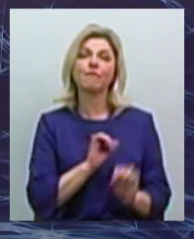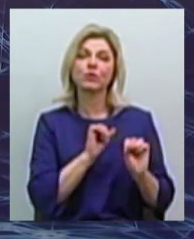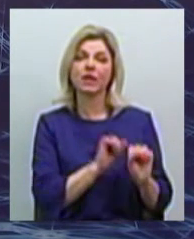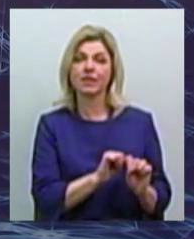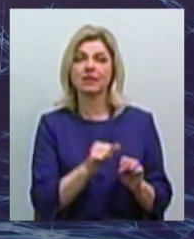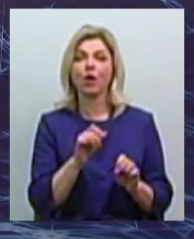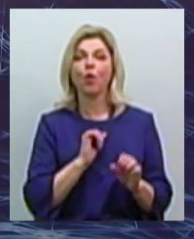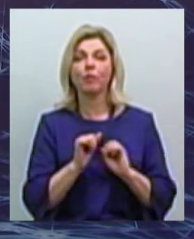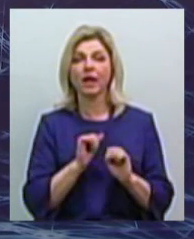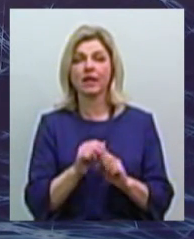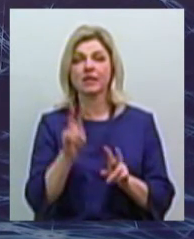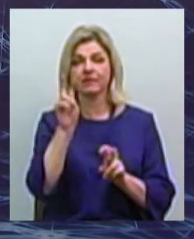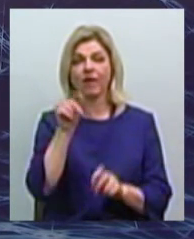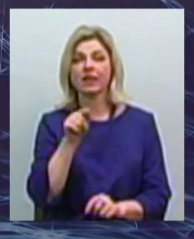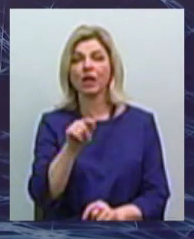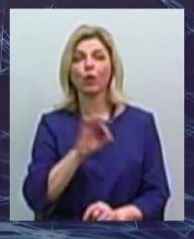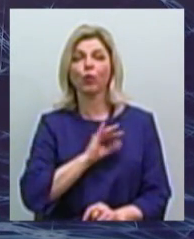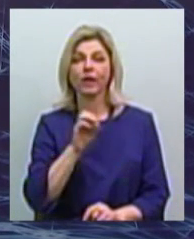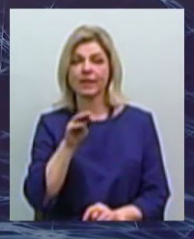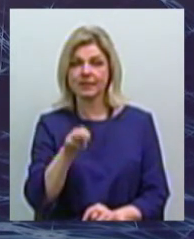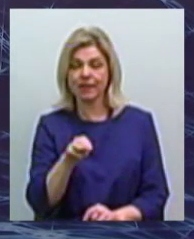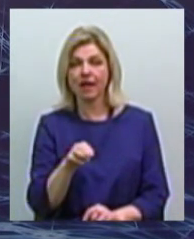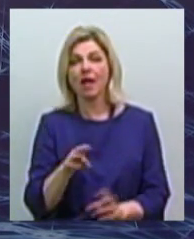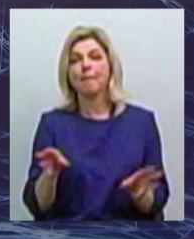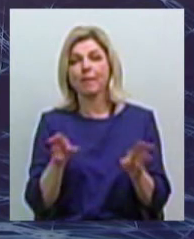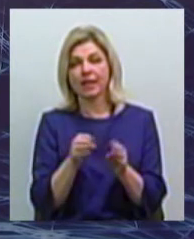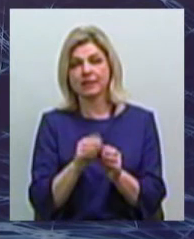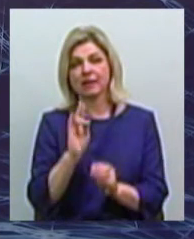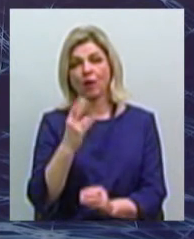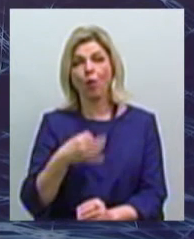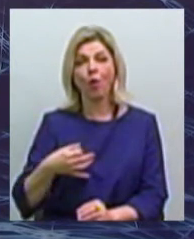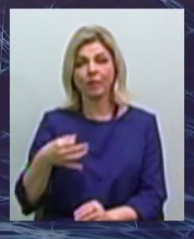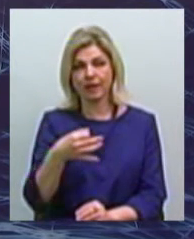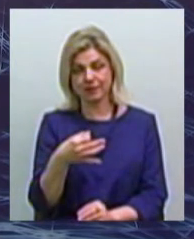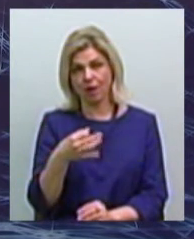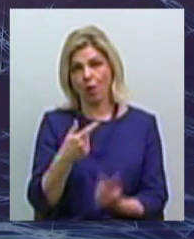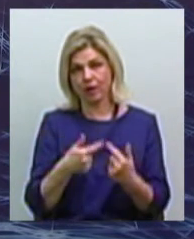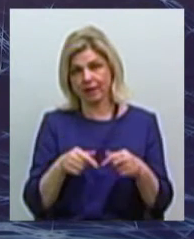об'єднання «Ти ж юрист» спільно з Миколаївською обласною організацією «Союзу юристів України».